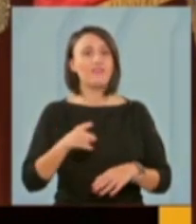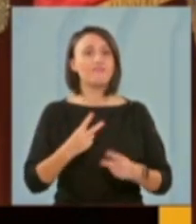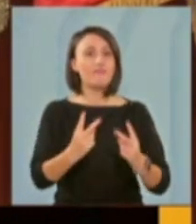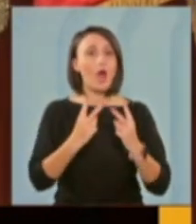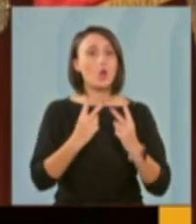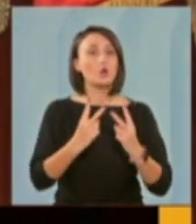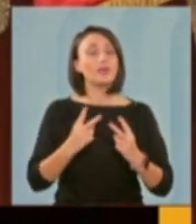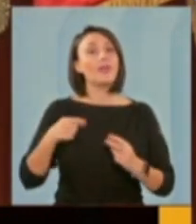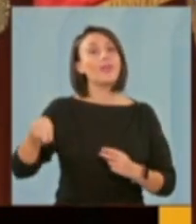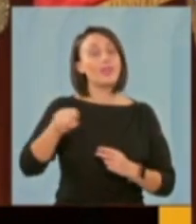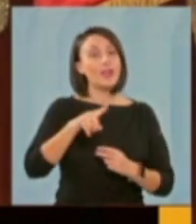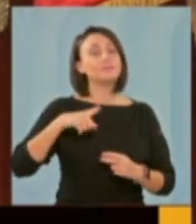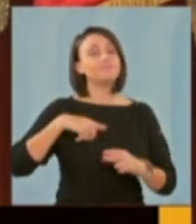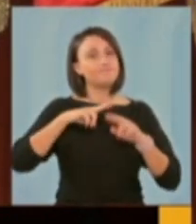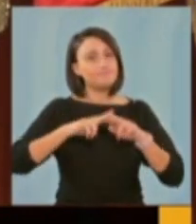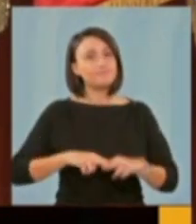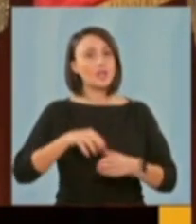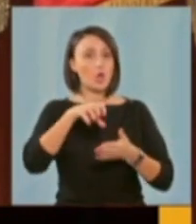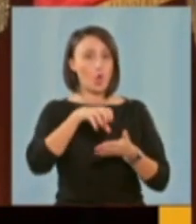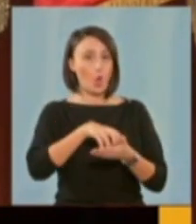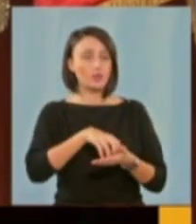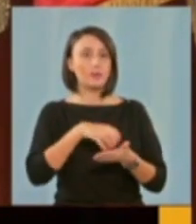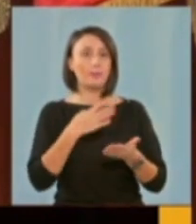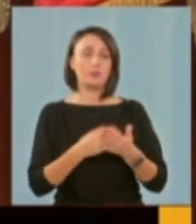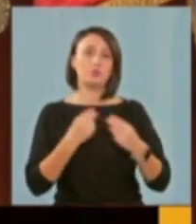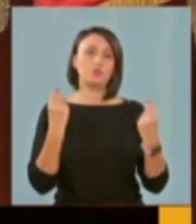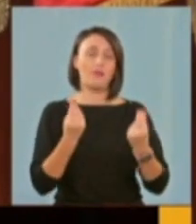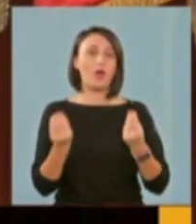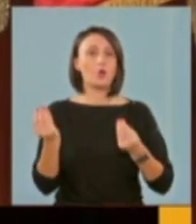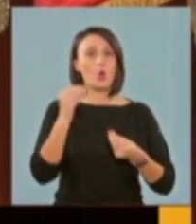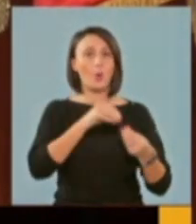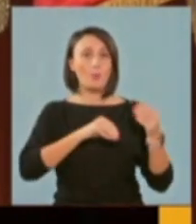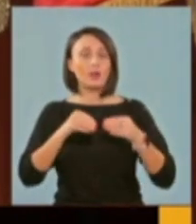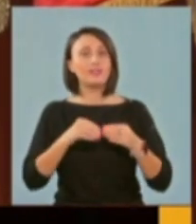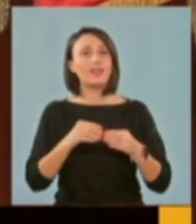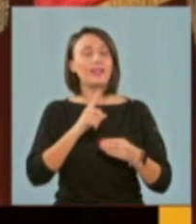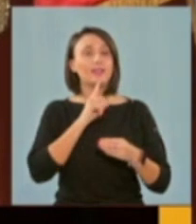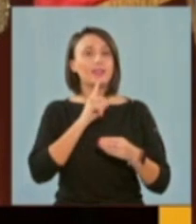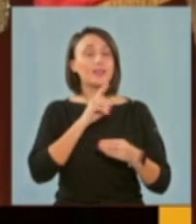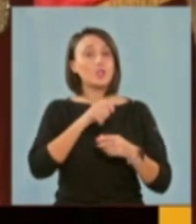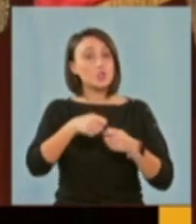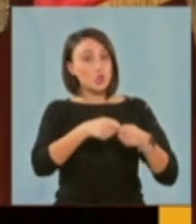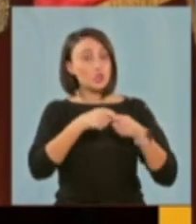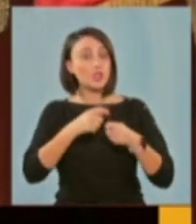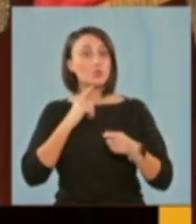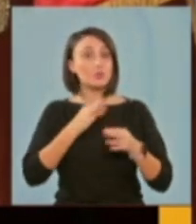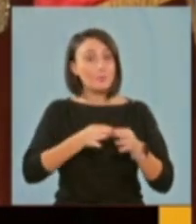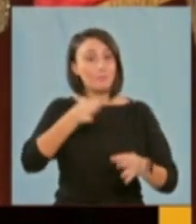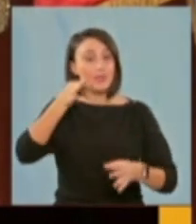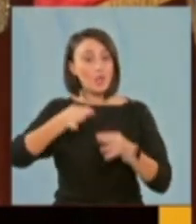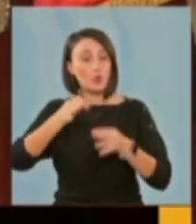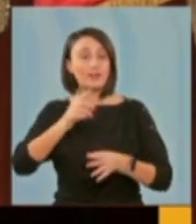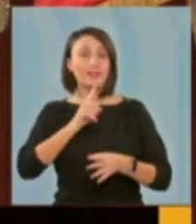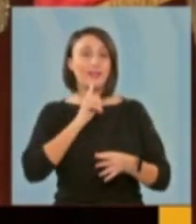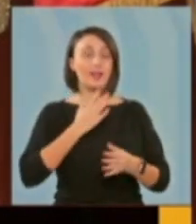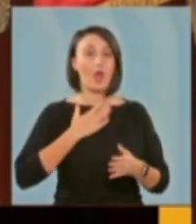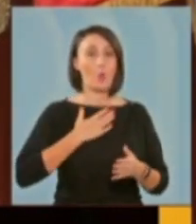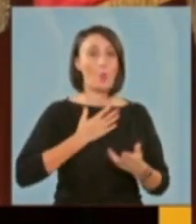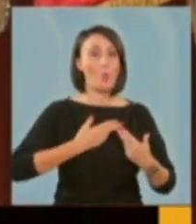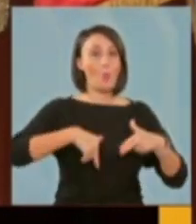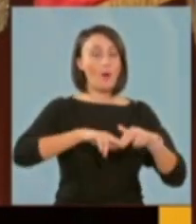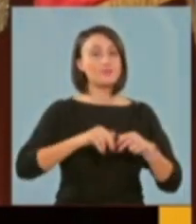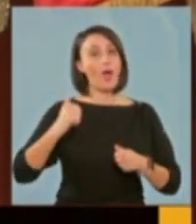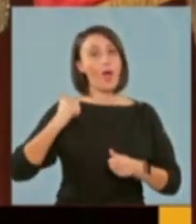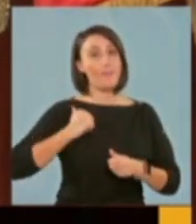valori. Ei țin loc de o anumită componentă identitară a societății. Sunt pilonii identității noastre.